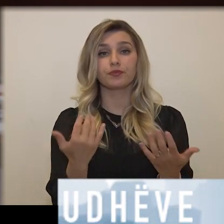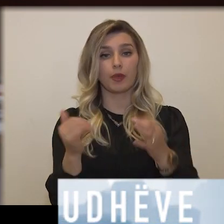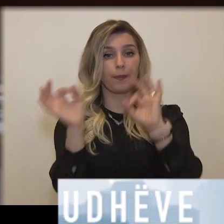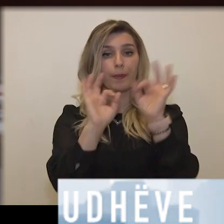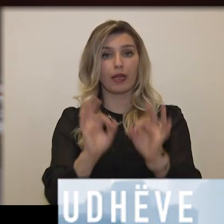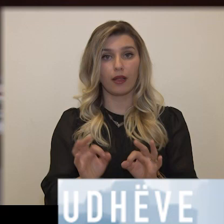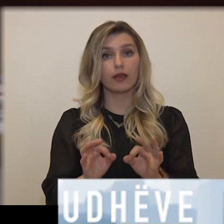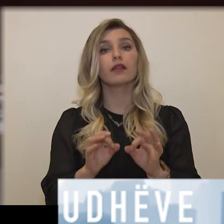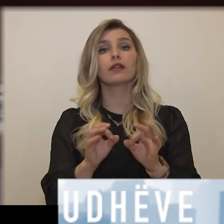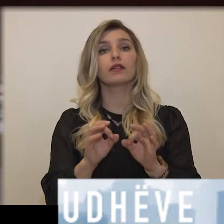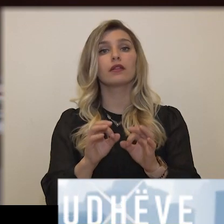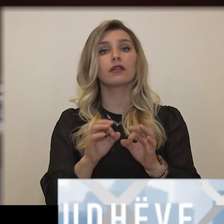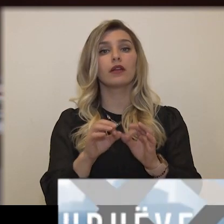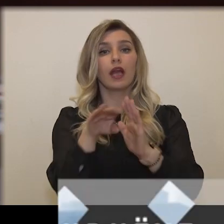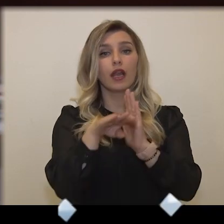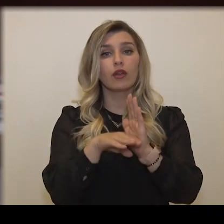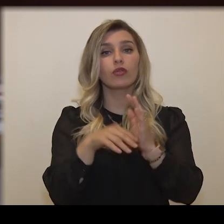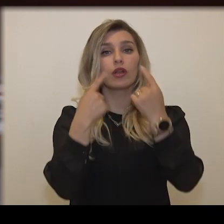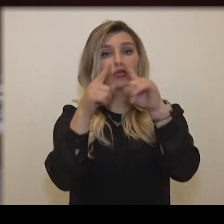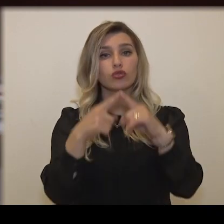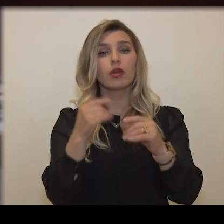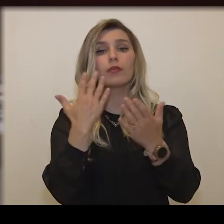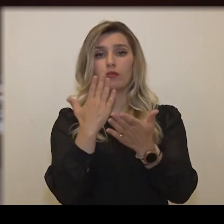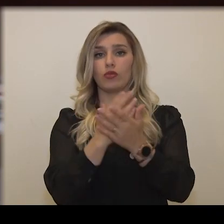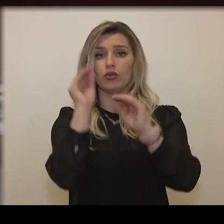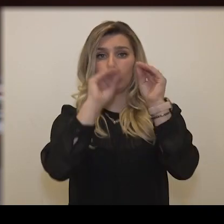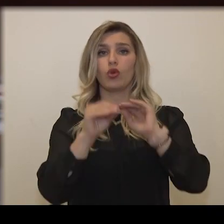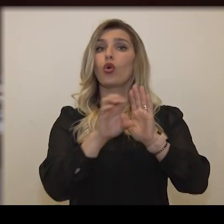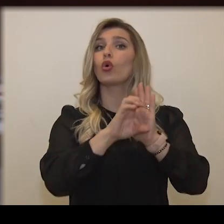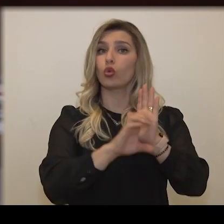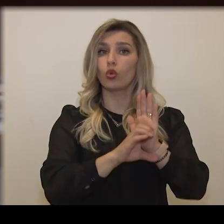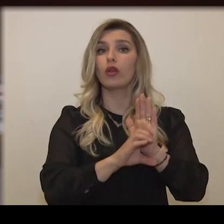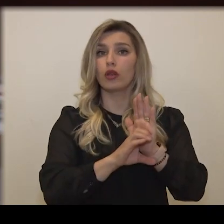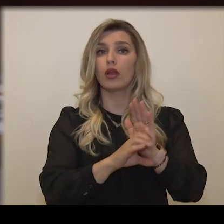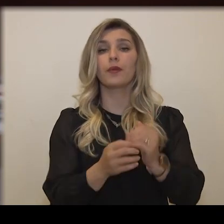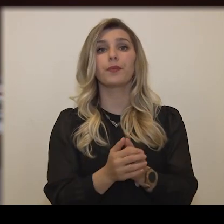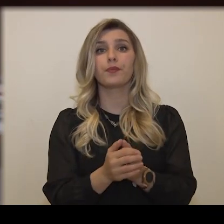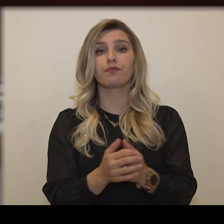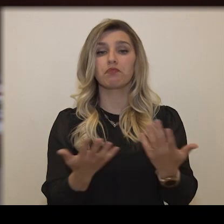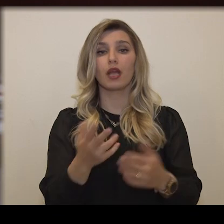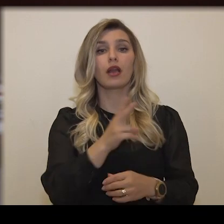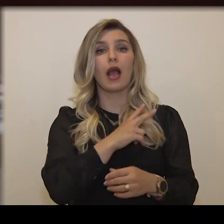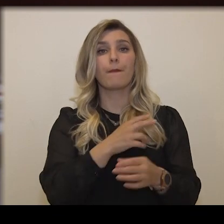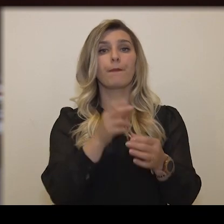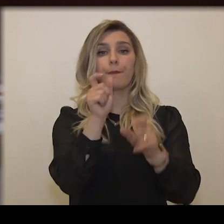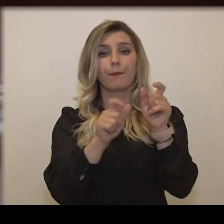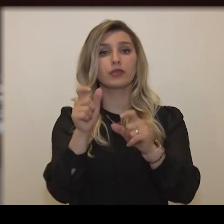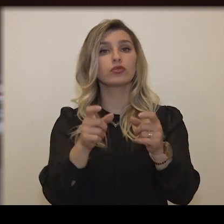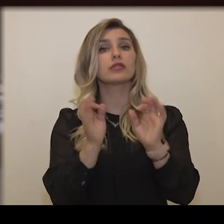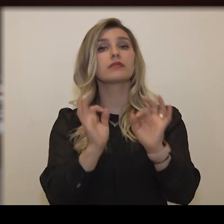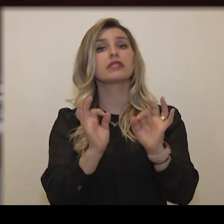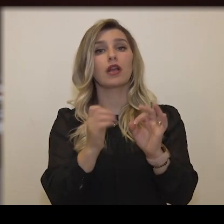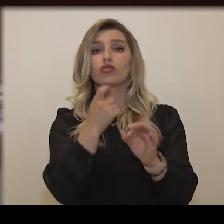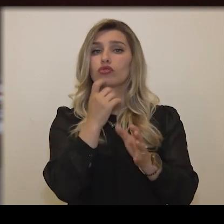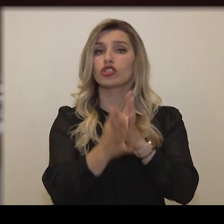përgadit standardet, jemi duke punu, e kemi hartu, jo është hartu kurikuli, janë specializu disa kuadra në